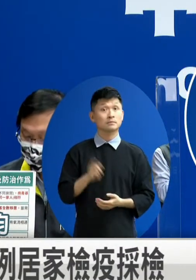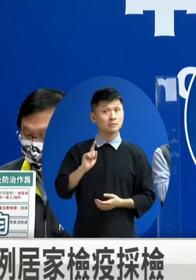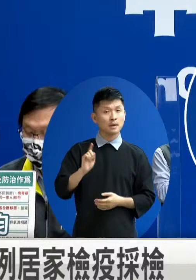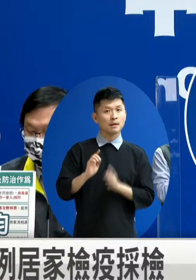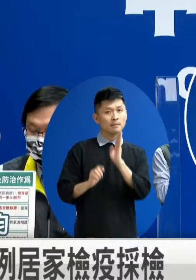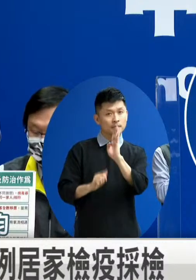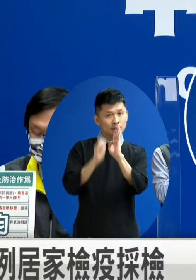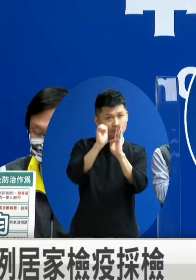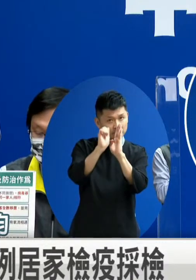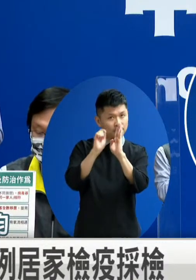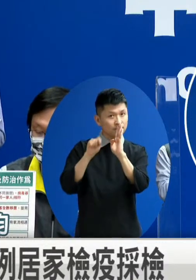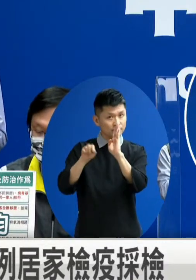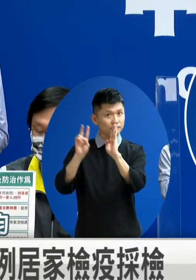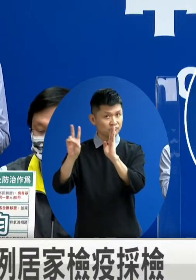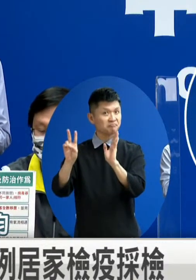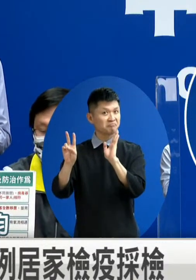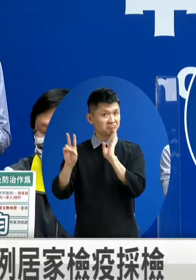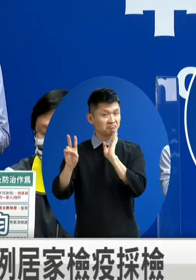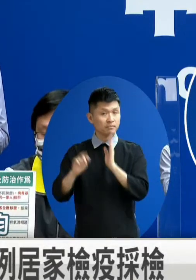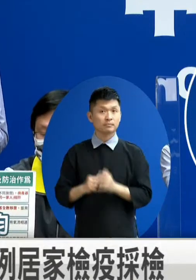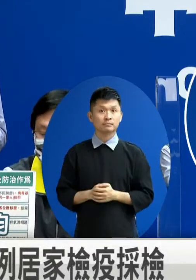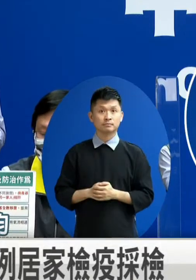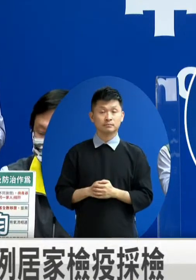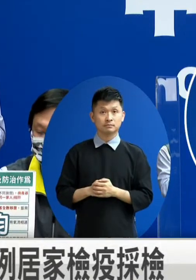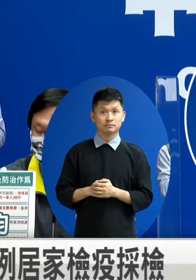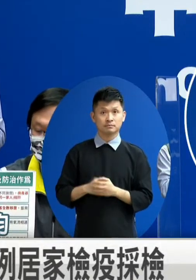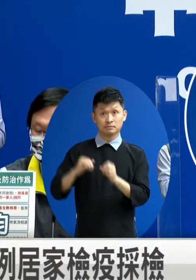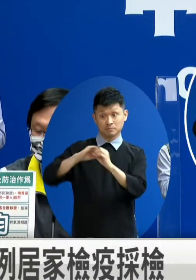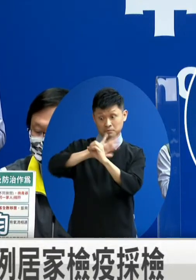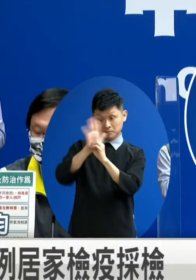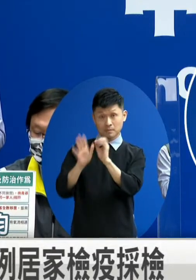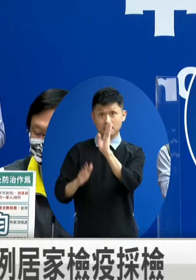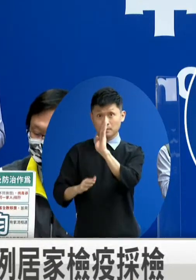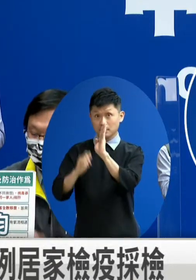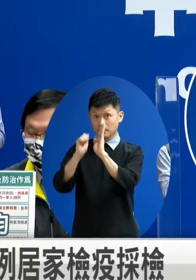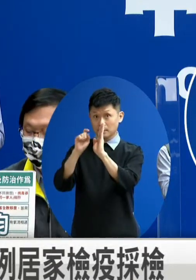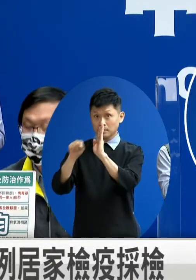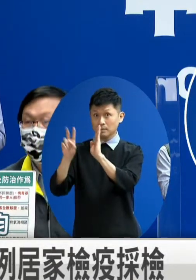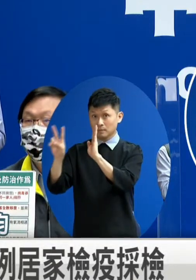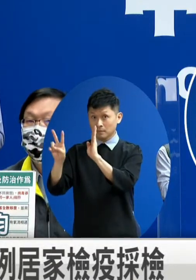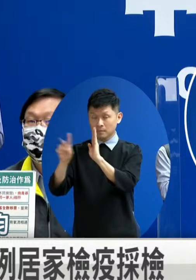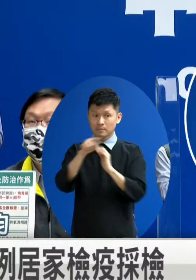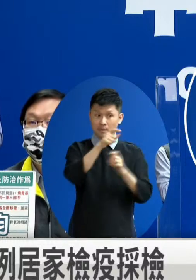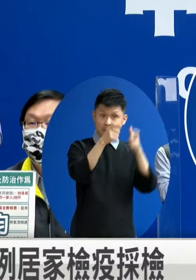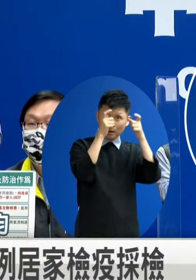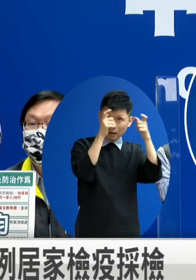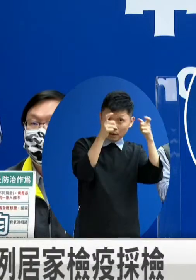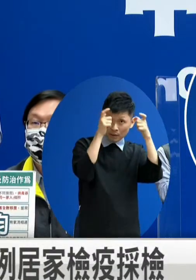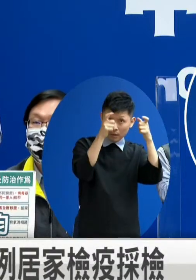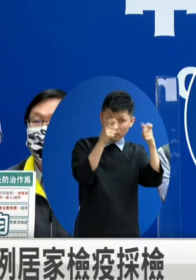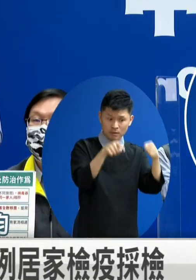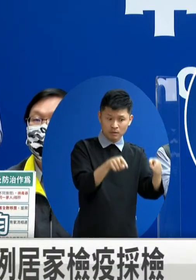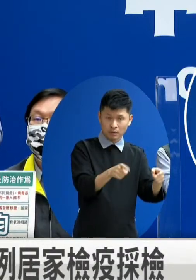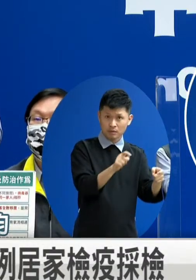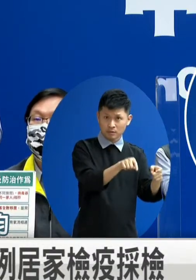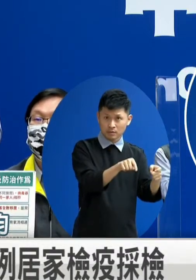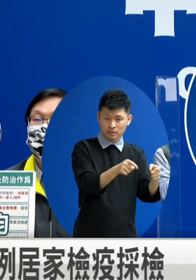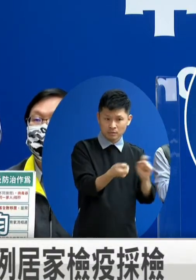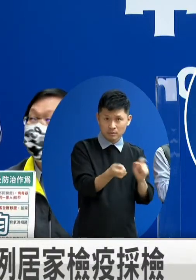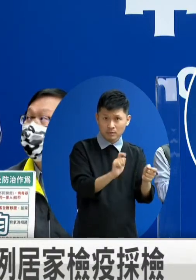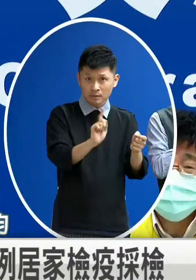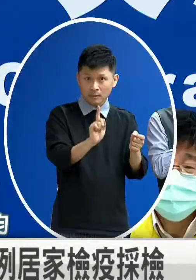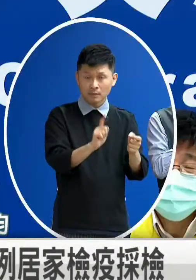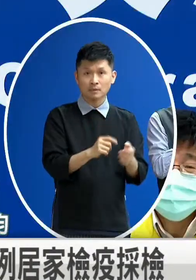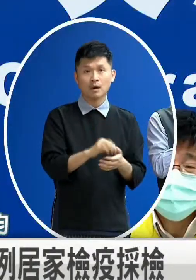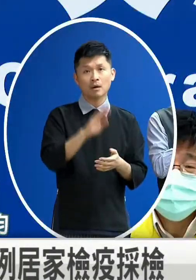个 BA.2 哦。那这个 BA.2 的这个序列呢，我们再回头去看它跟高雄的一个地缘关系，发现说它是在